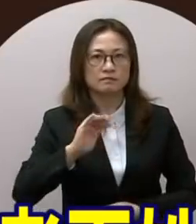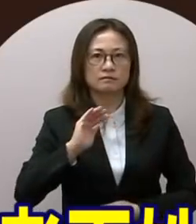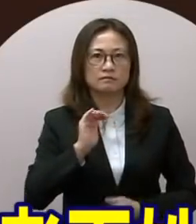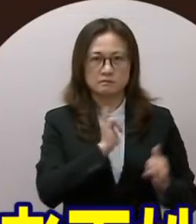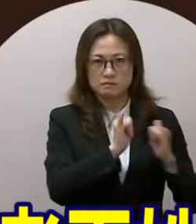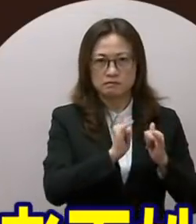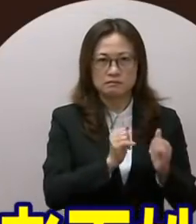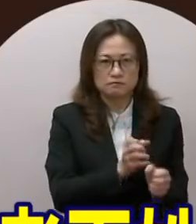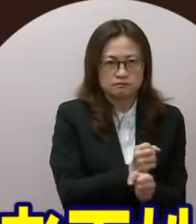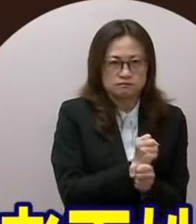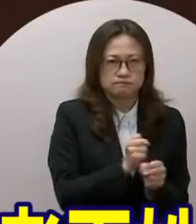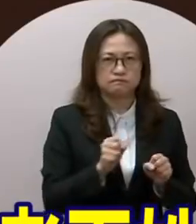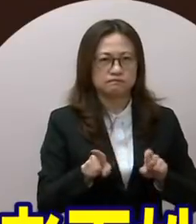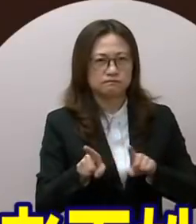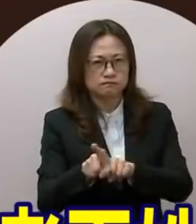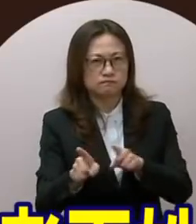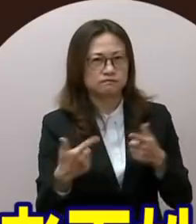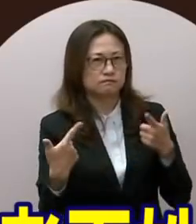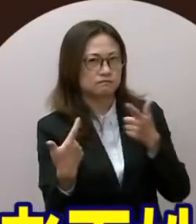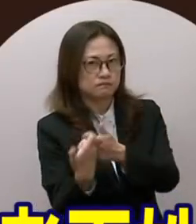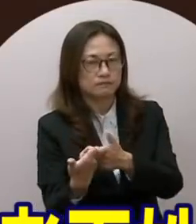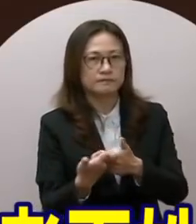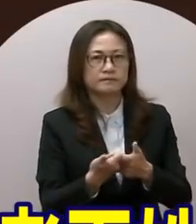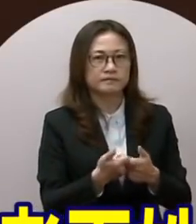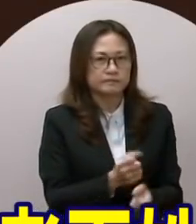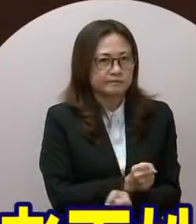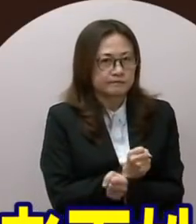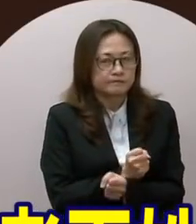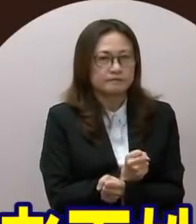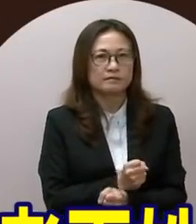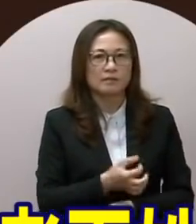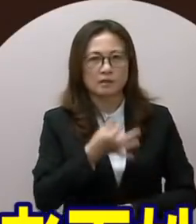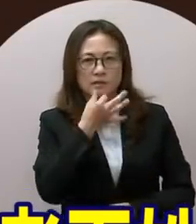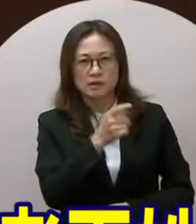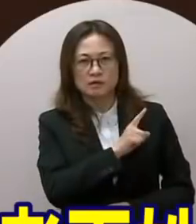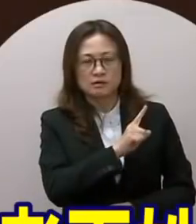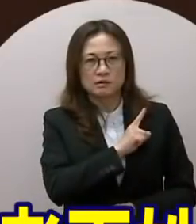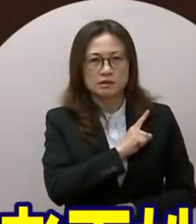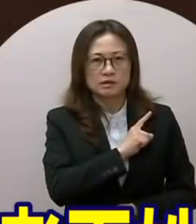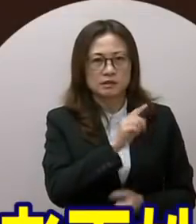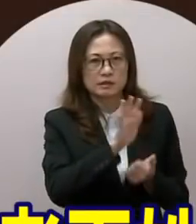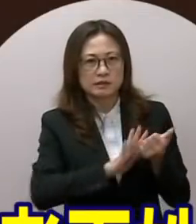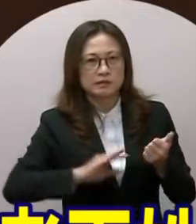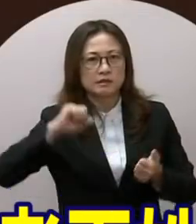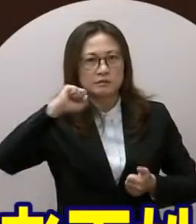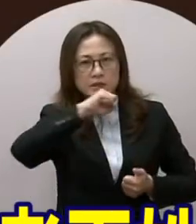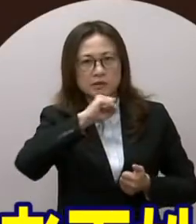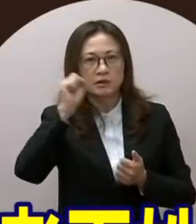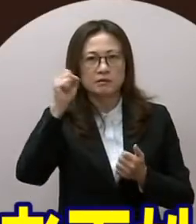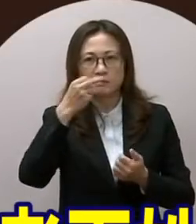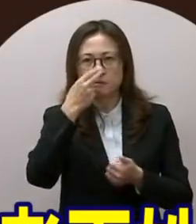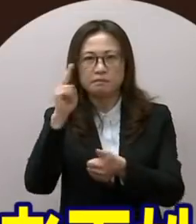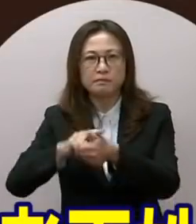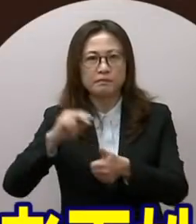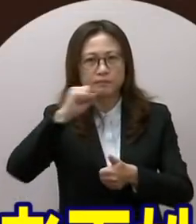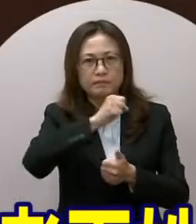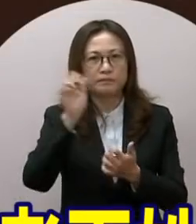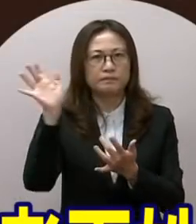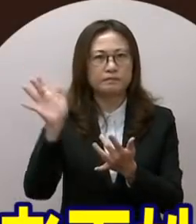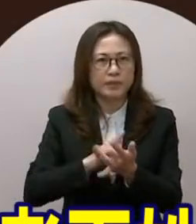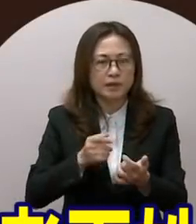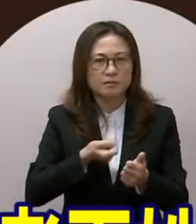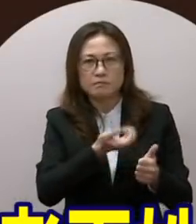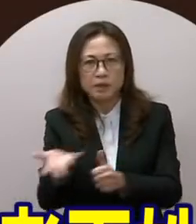然积极的配合各种防疫措施，担心自己会成为防疫的漏洞。这